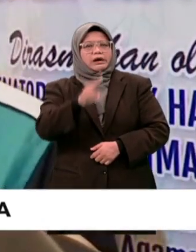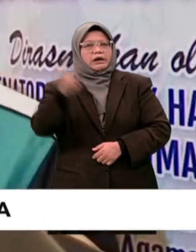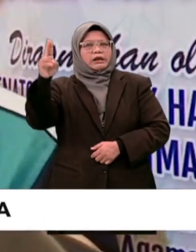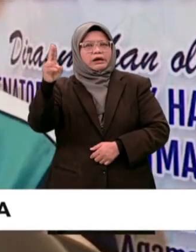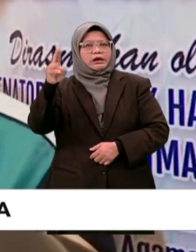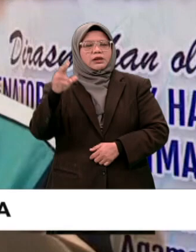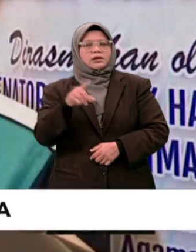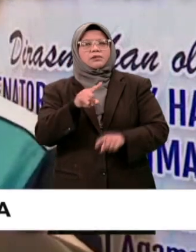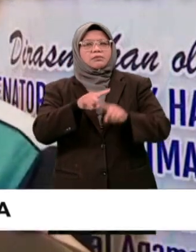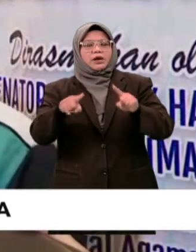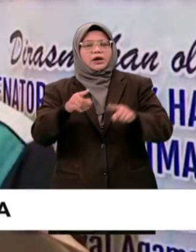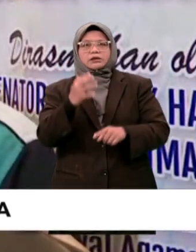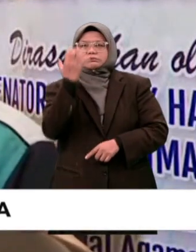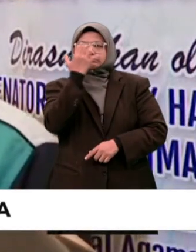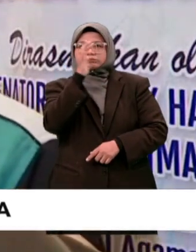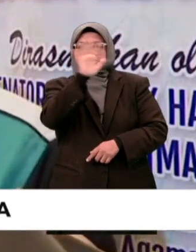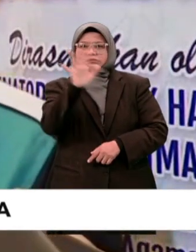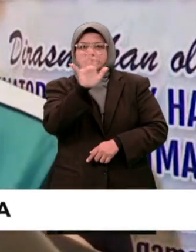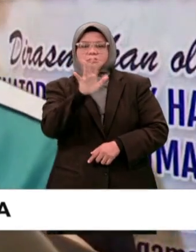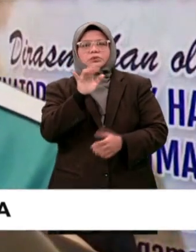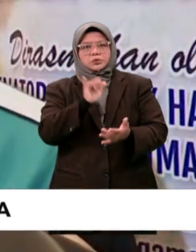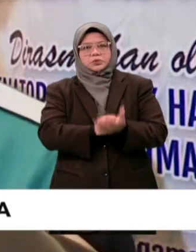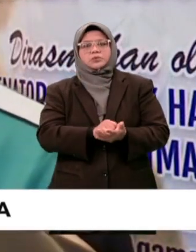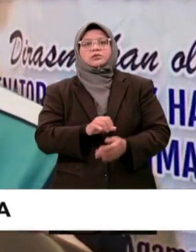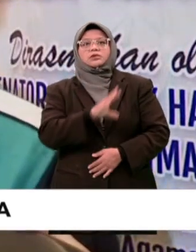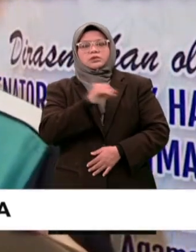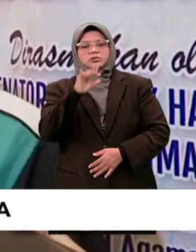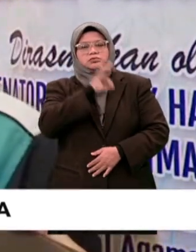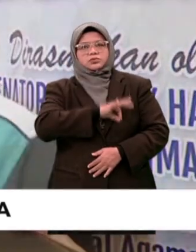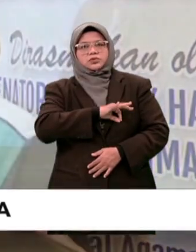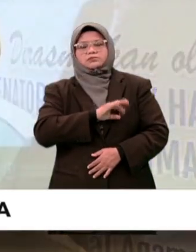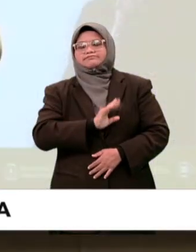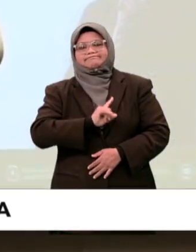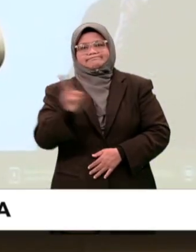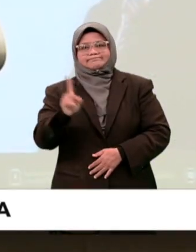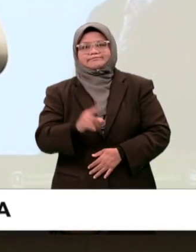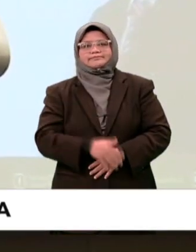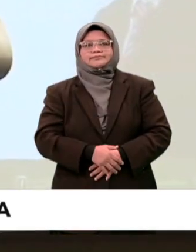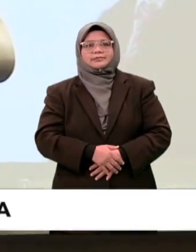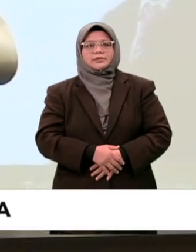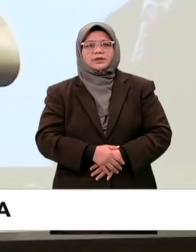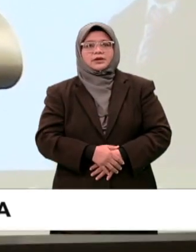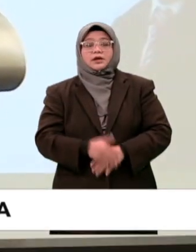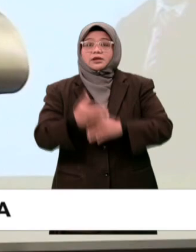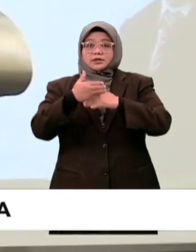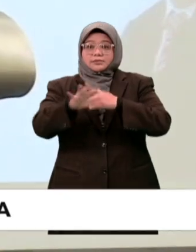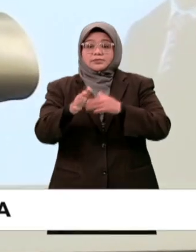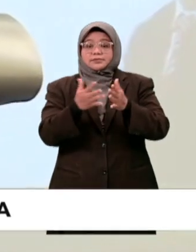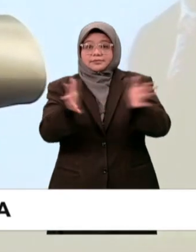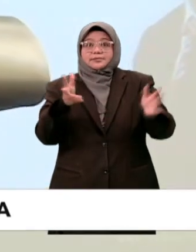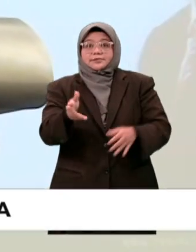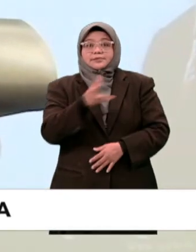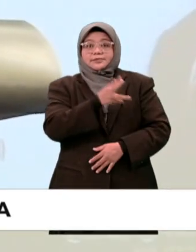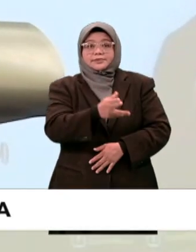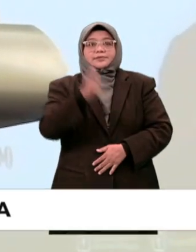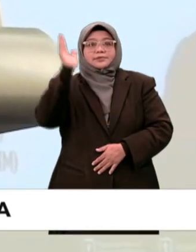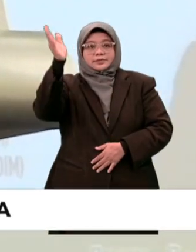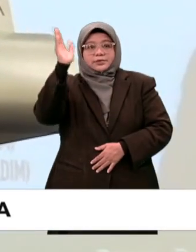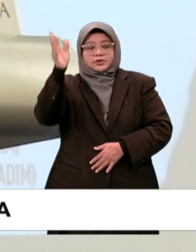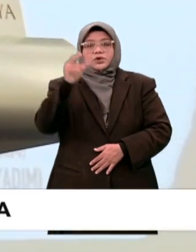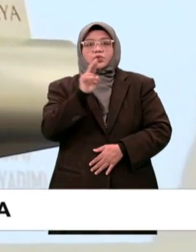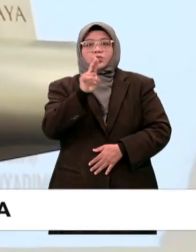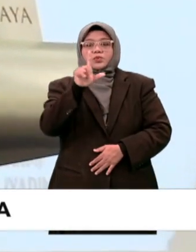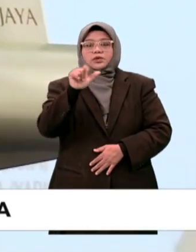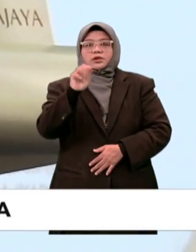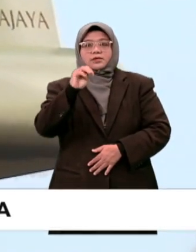mata-mata untuk komersial yang ada kepada Beliau berkata demikian selepas meresmikan persidangan natwa ulama